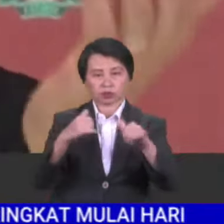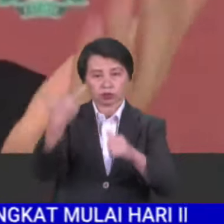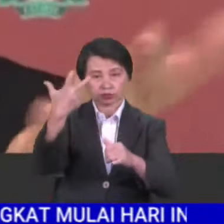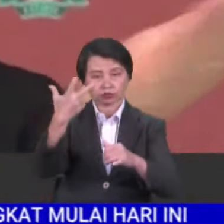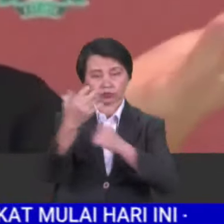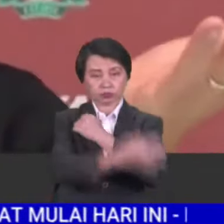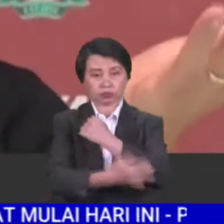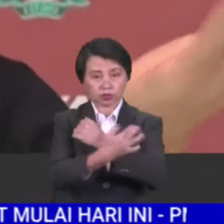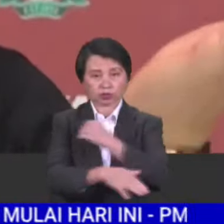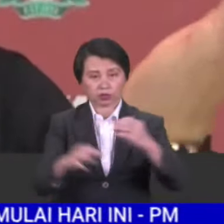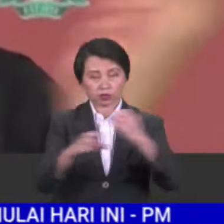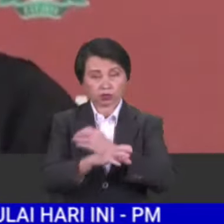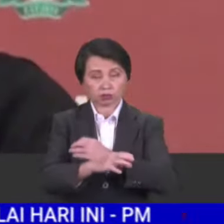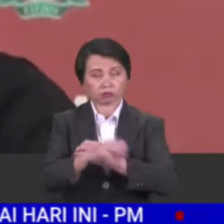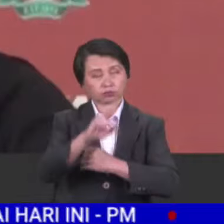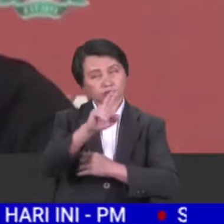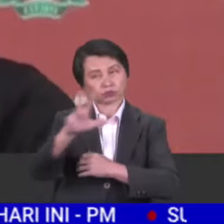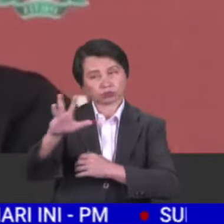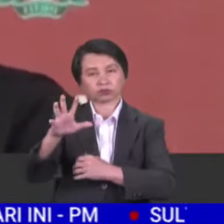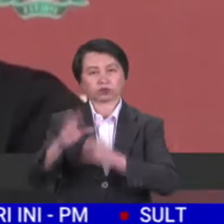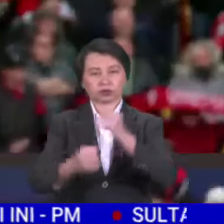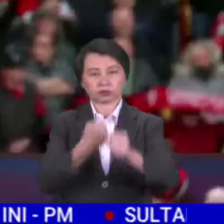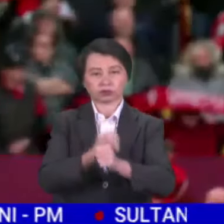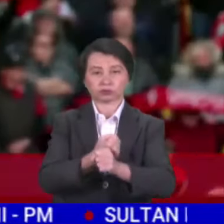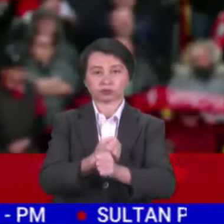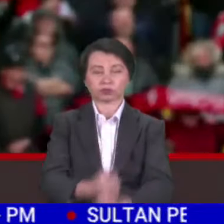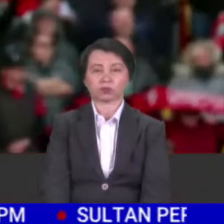or two, three times in 4 or 5 years, so it's an exceptional team.